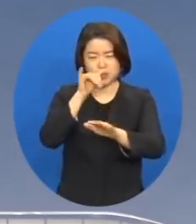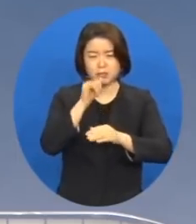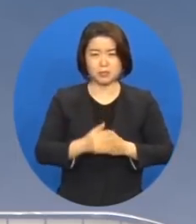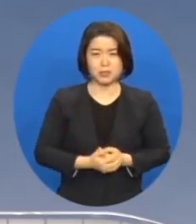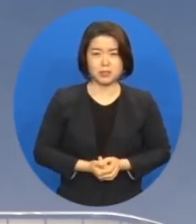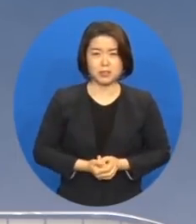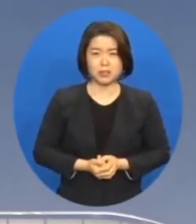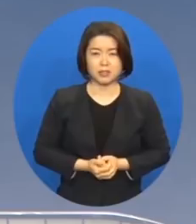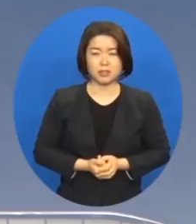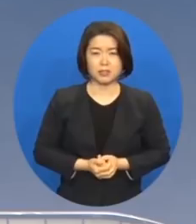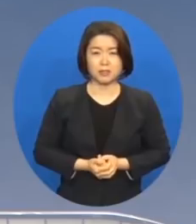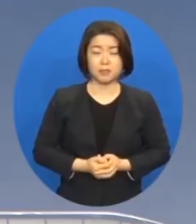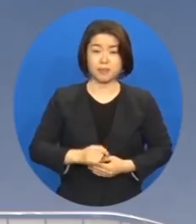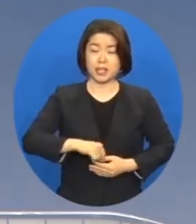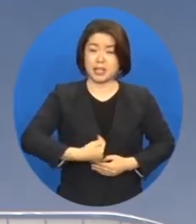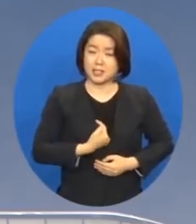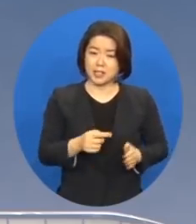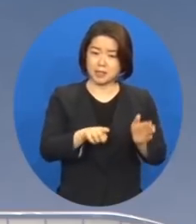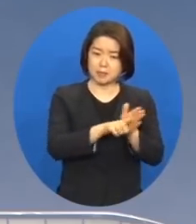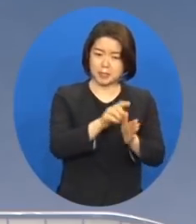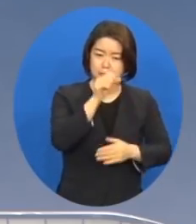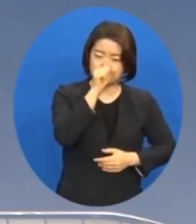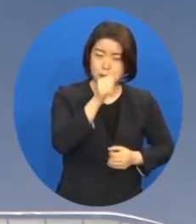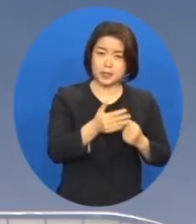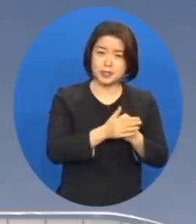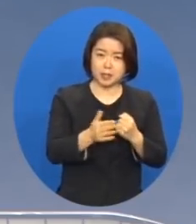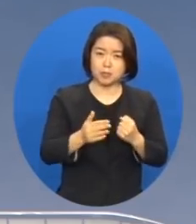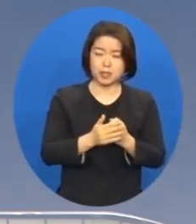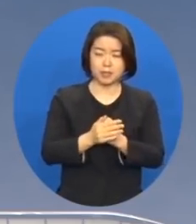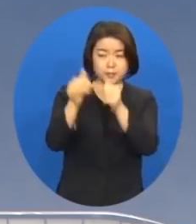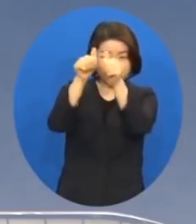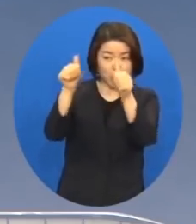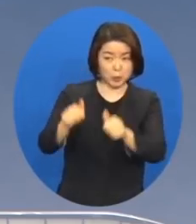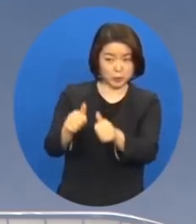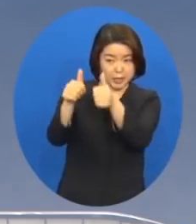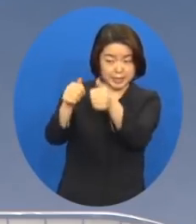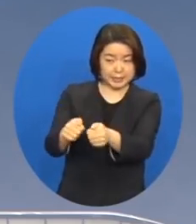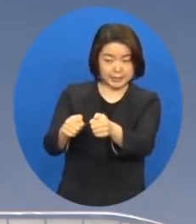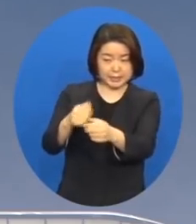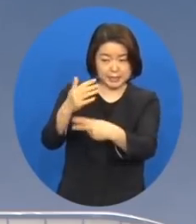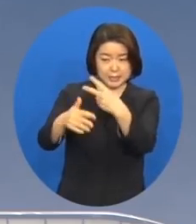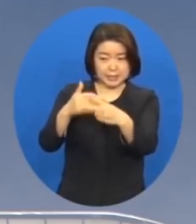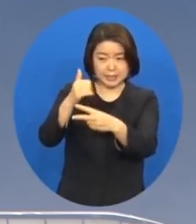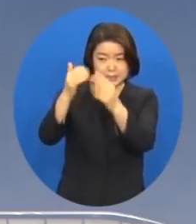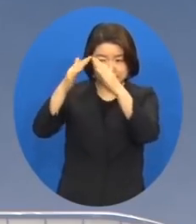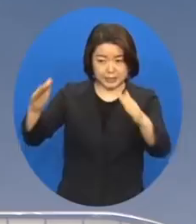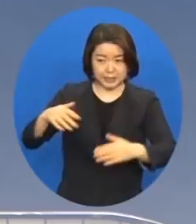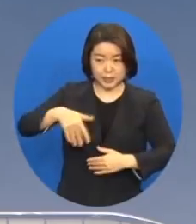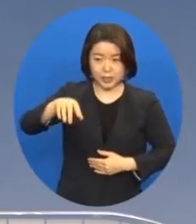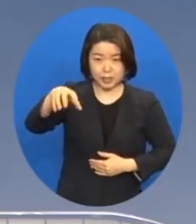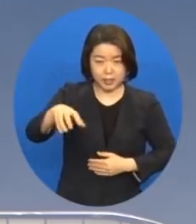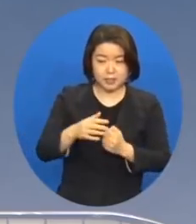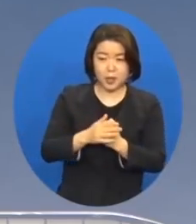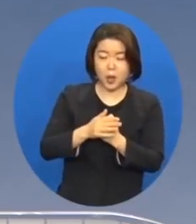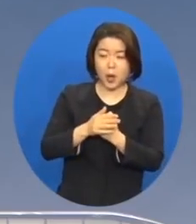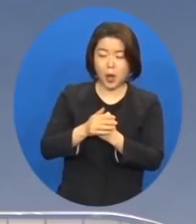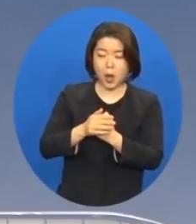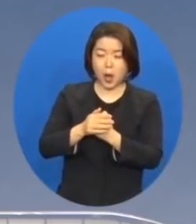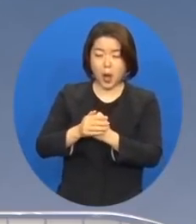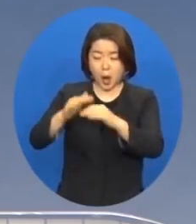그들은 자기들이 믿음이 좋으니까 우상 숭배하는 신전에 가서 거기서 제물로 바친